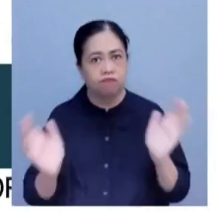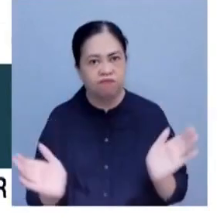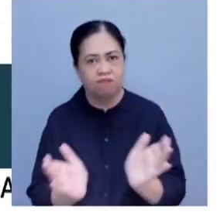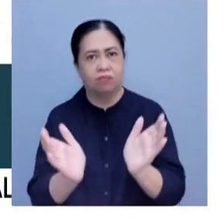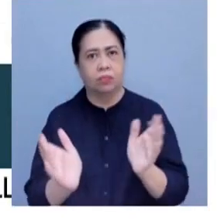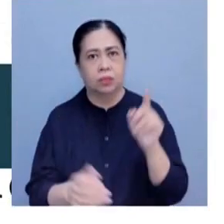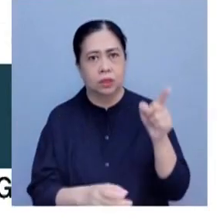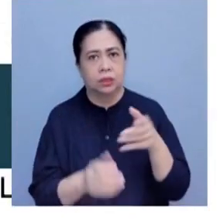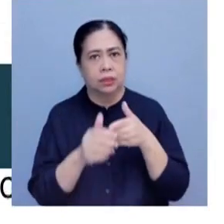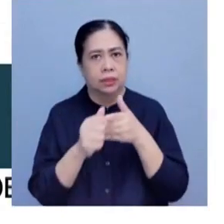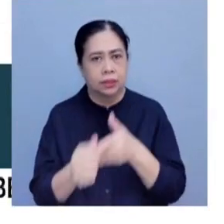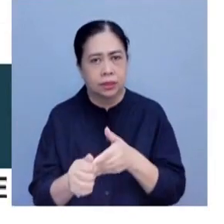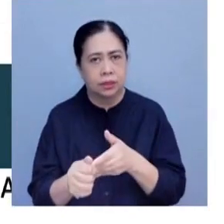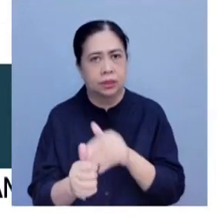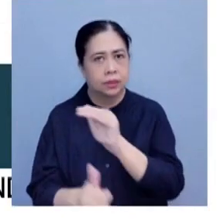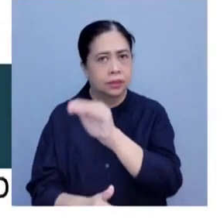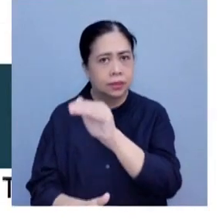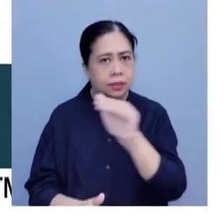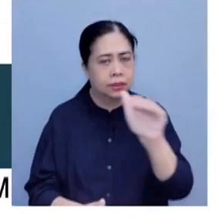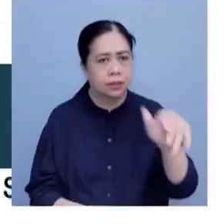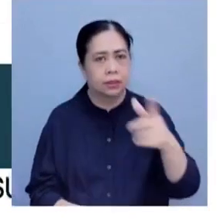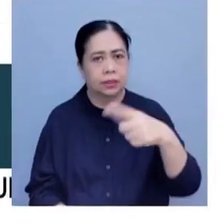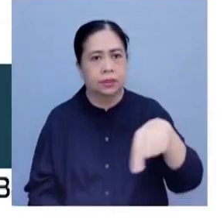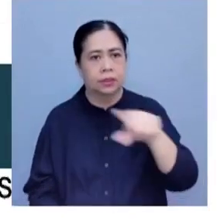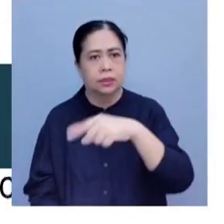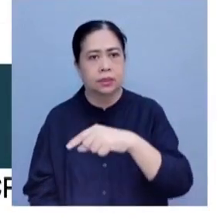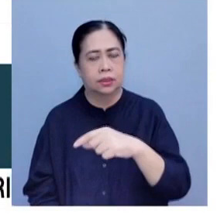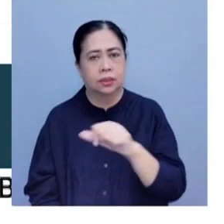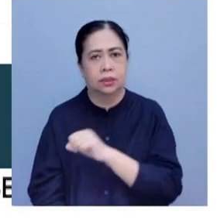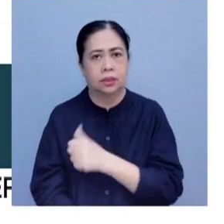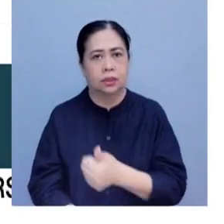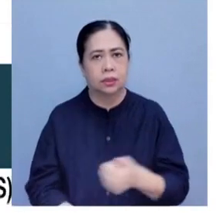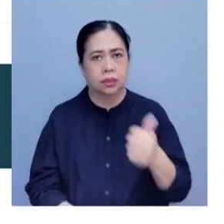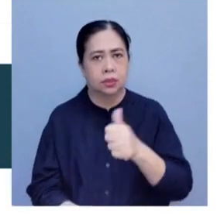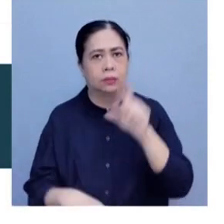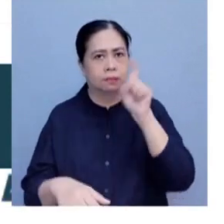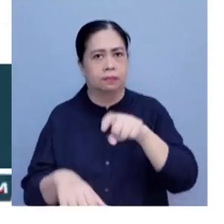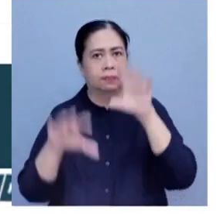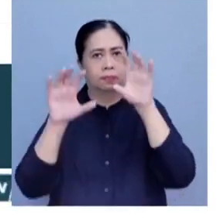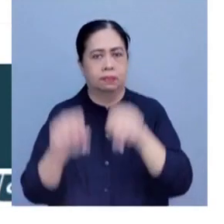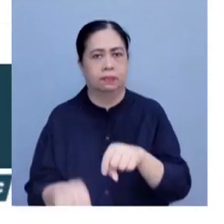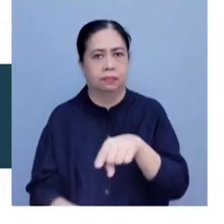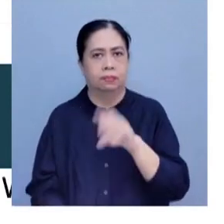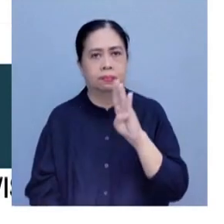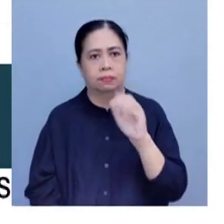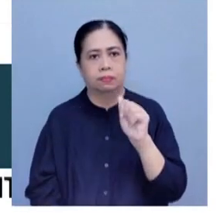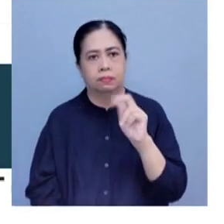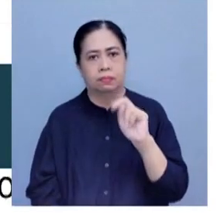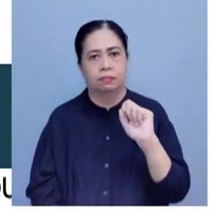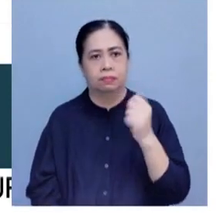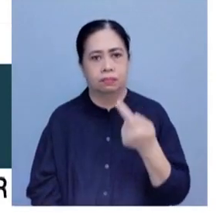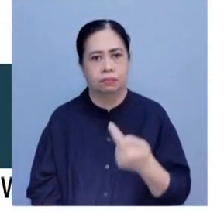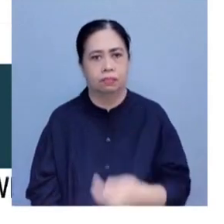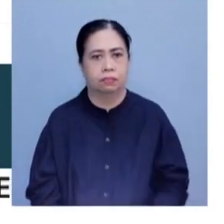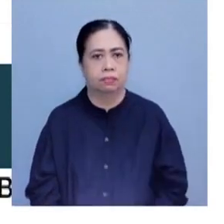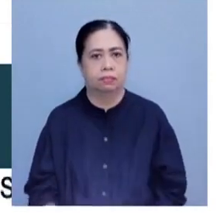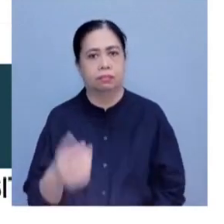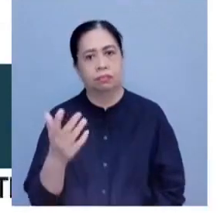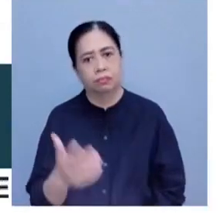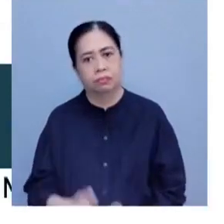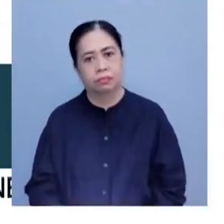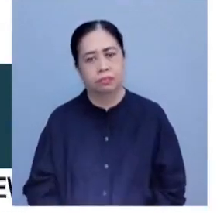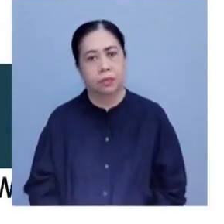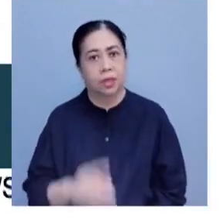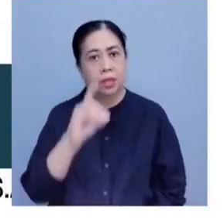ang manguna at tatawag dito sa mga otoridad na hulihin na itong si Bantag. Ito nga, ang